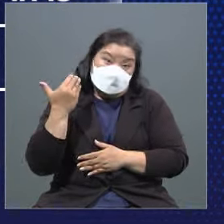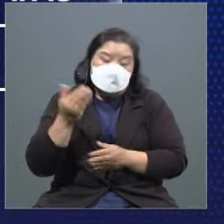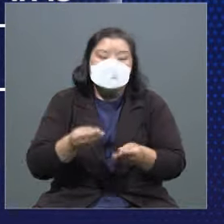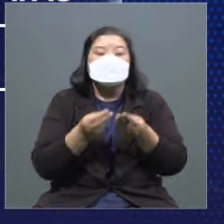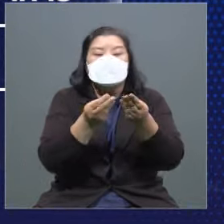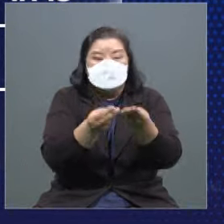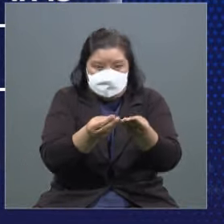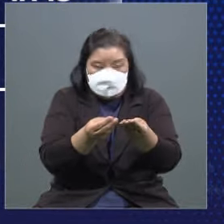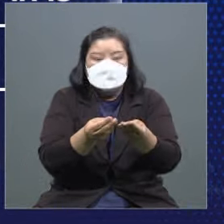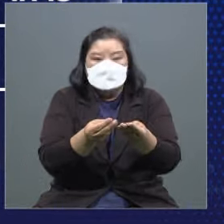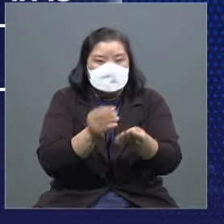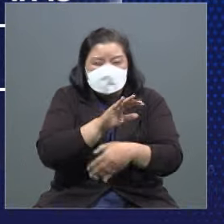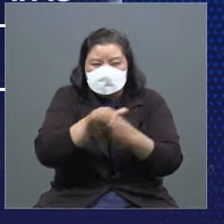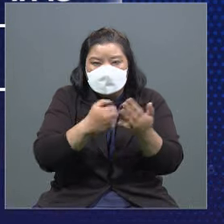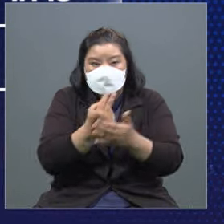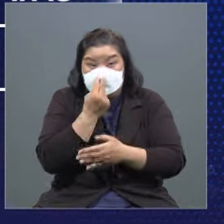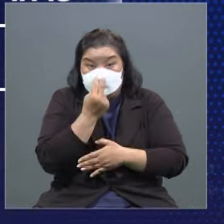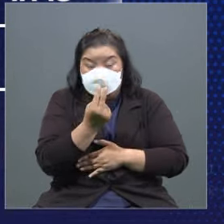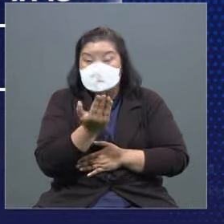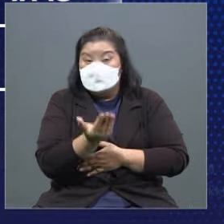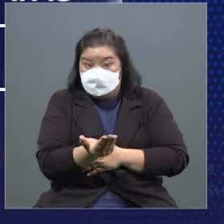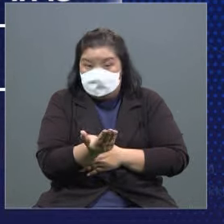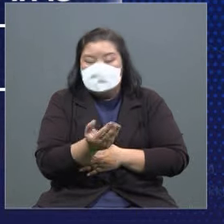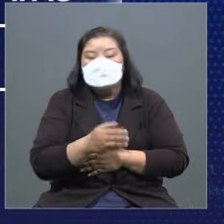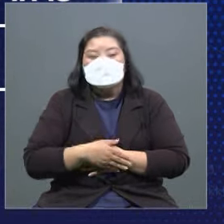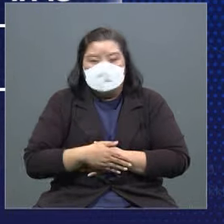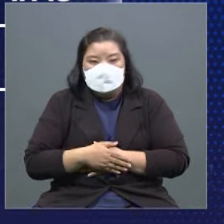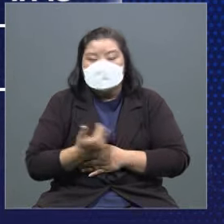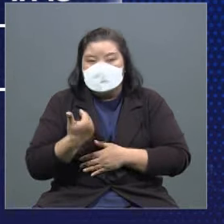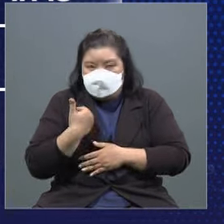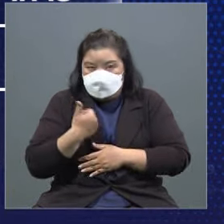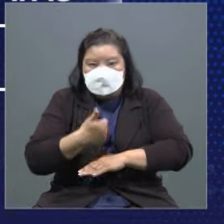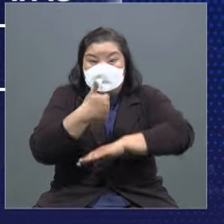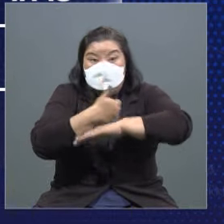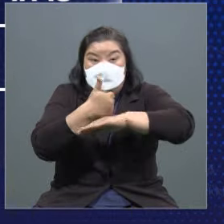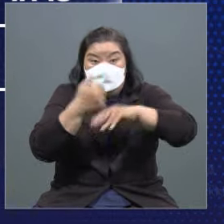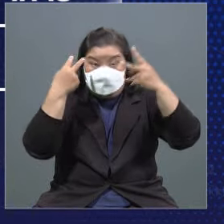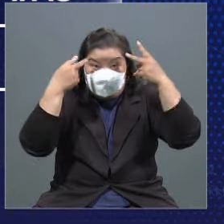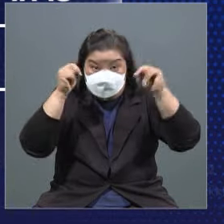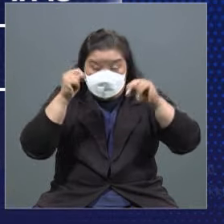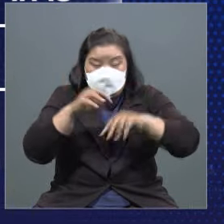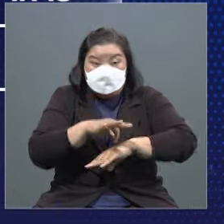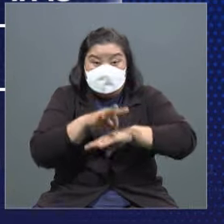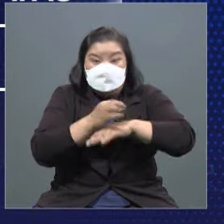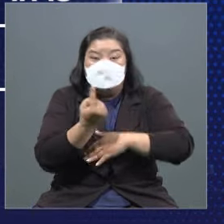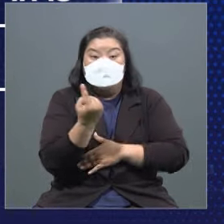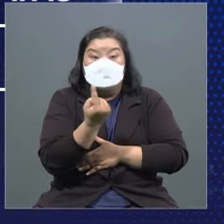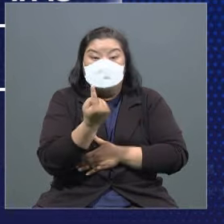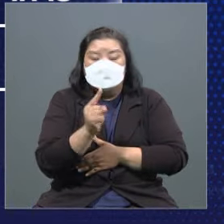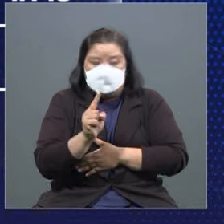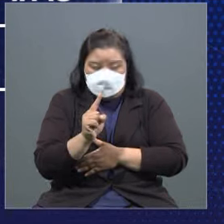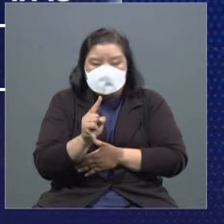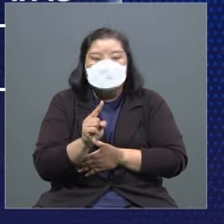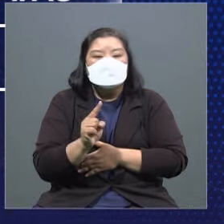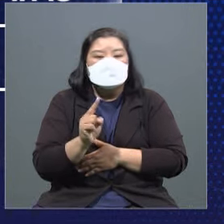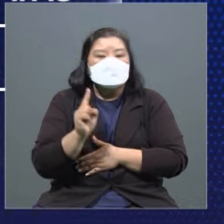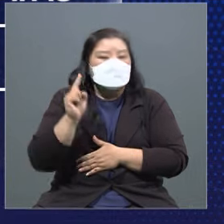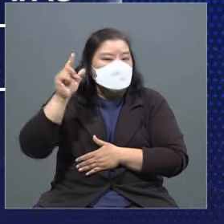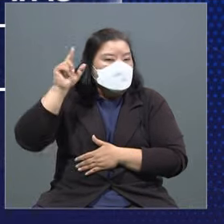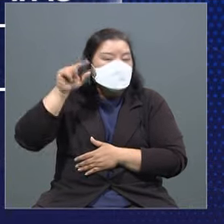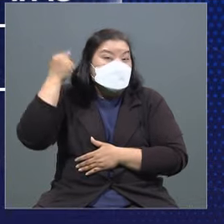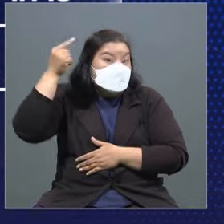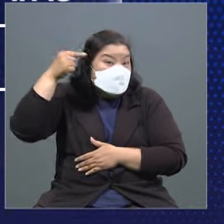เอ่อทั้งหมดเนี่ยครับเริ่มที่คณะเก้าอี้ของนายกรัฐมนตรี 1เก้าอี้ก่อนนะครับอ่าไปเรียบร้อยแล้วก็คือคุณแพทองธาอันนี้ชัวร์แน่